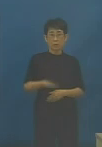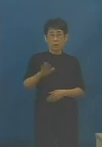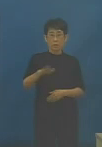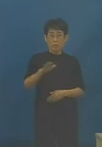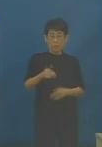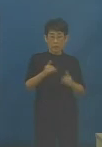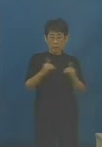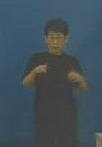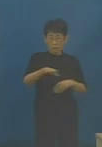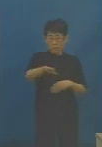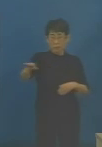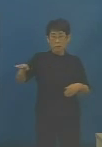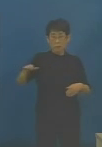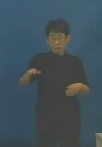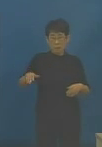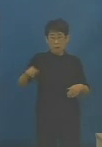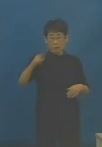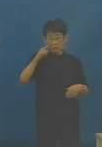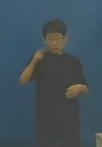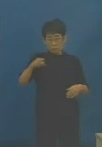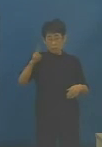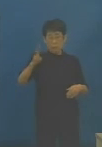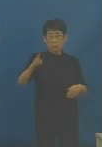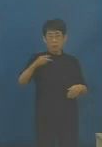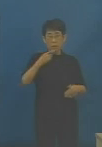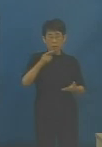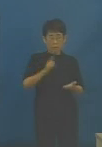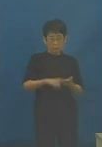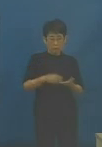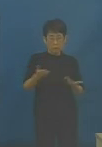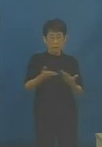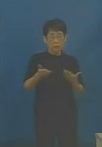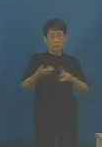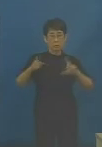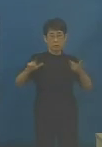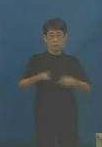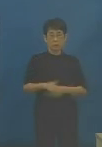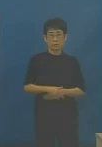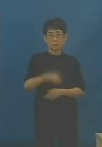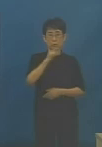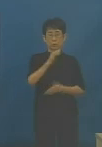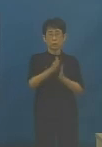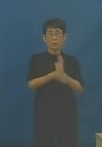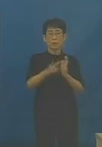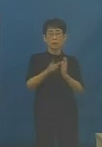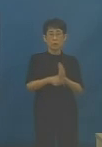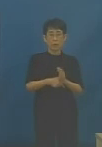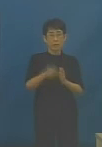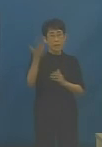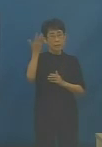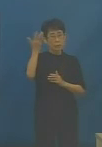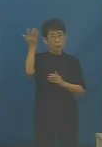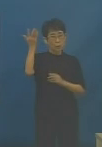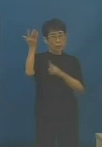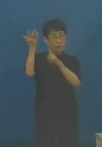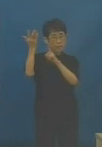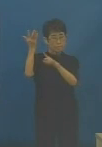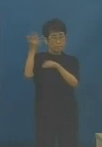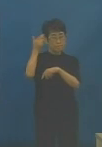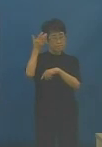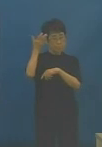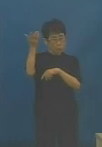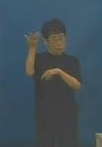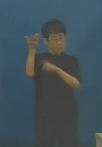単なあの作業ではありません。で鳥取県は ある程度その想定を 見越しながら